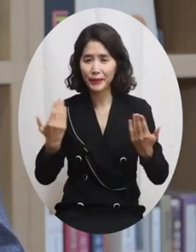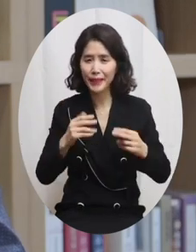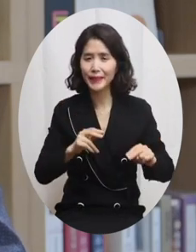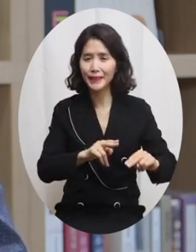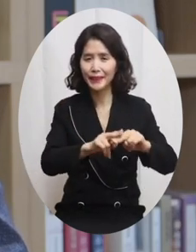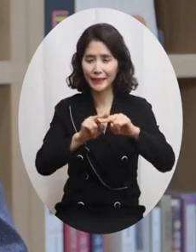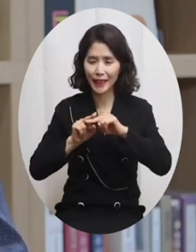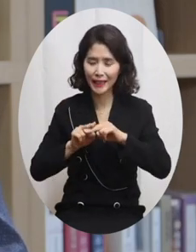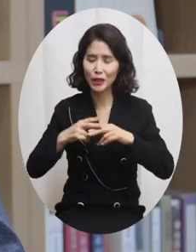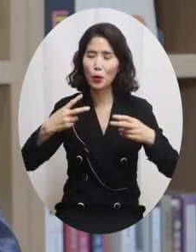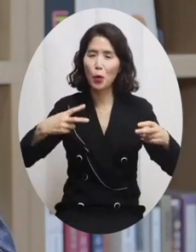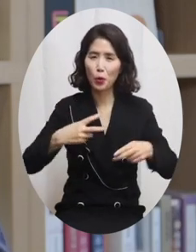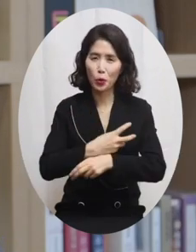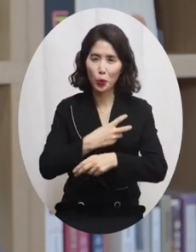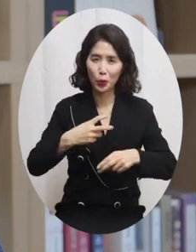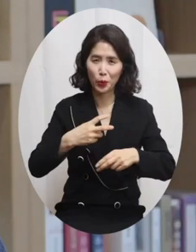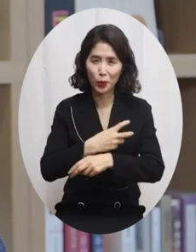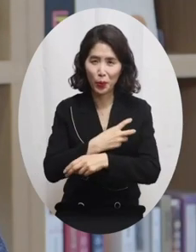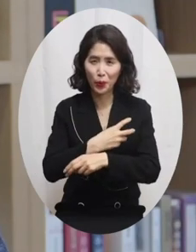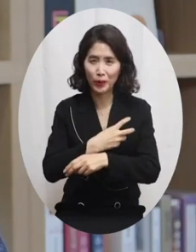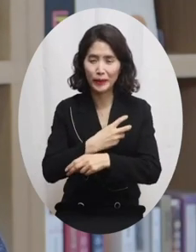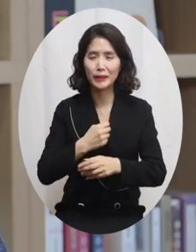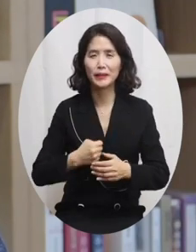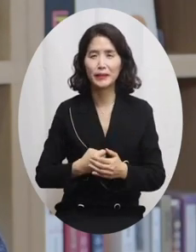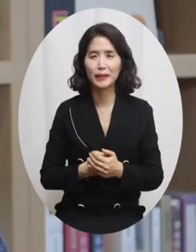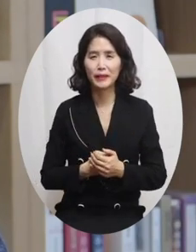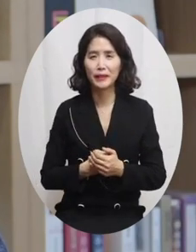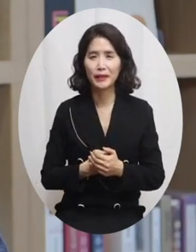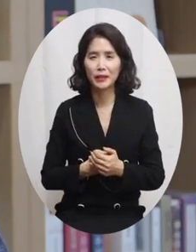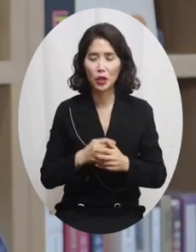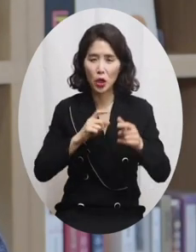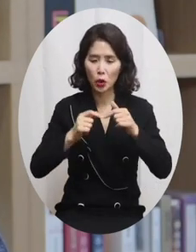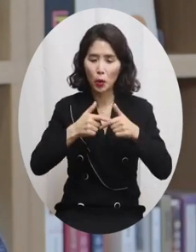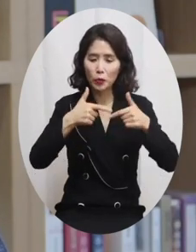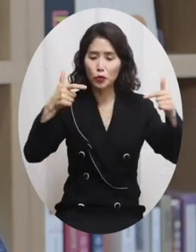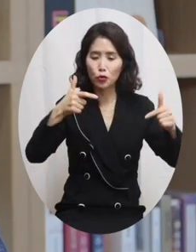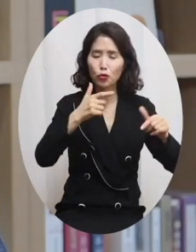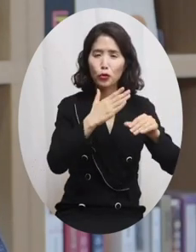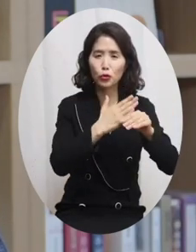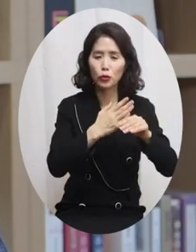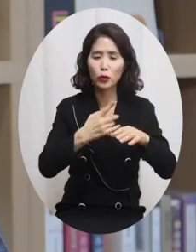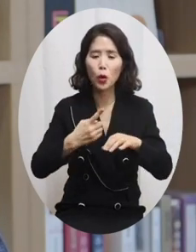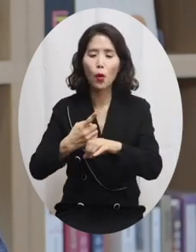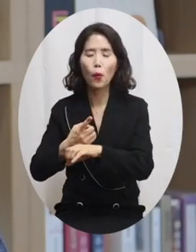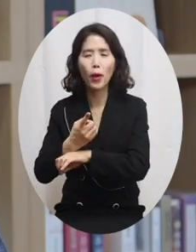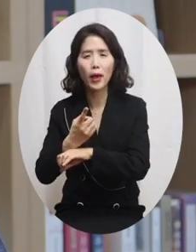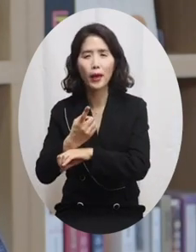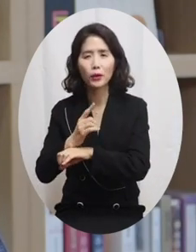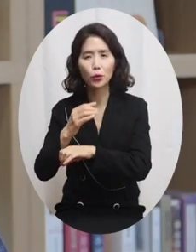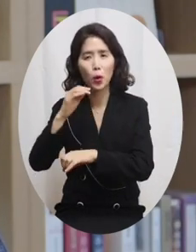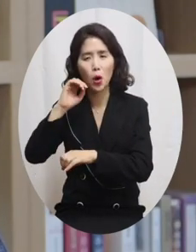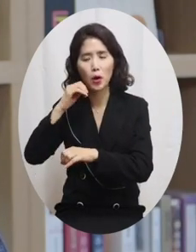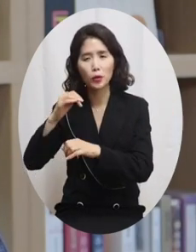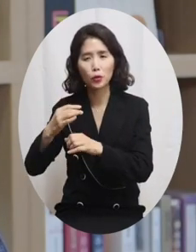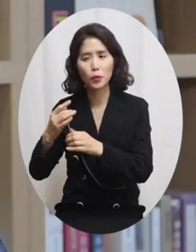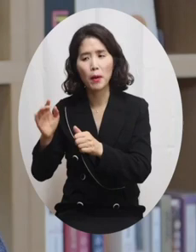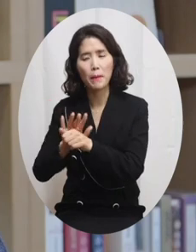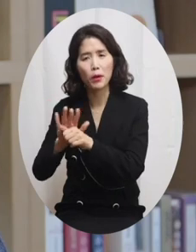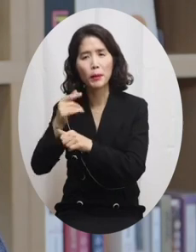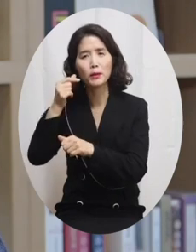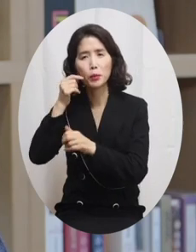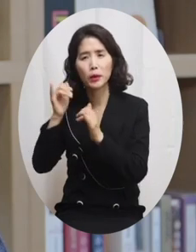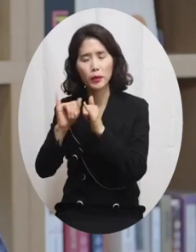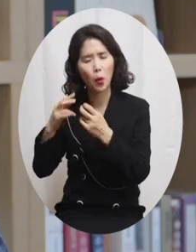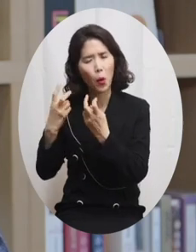일자리나 교통 이런 것들은 그 저희가 그 확충을 해나가지만 그러면 그 이면에 있는 소외된 분들 이분들에